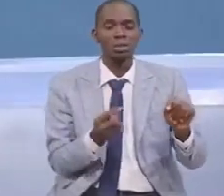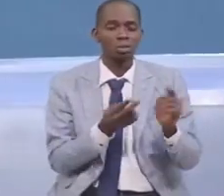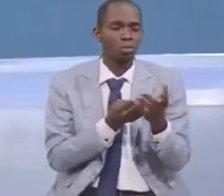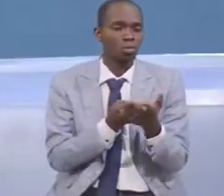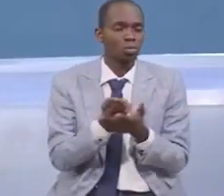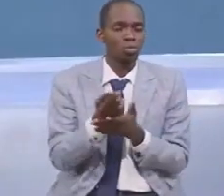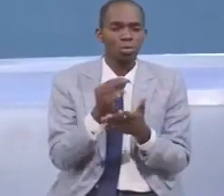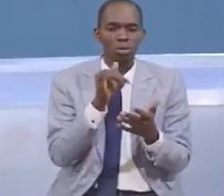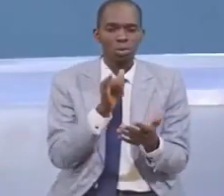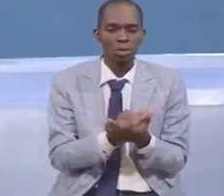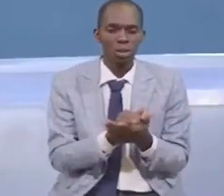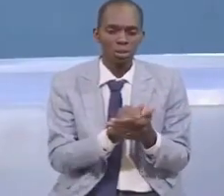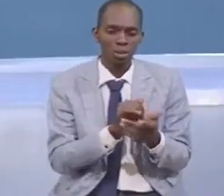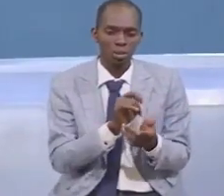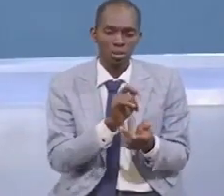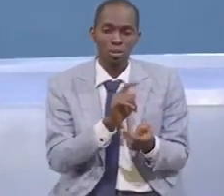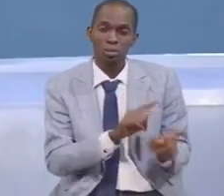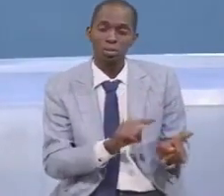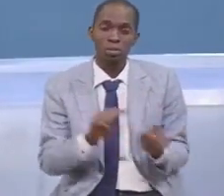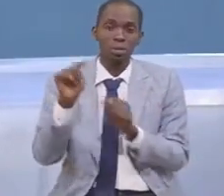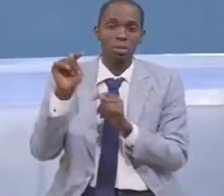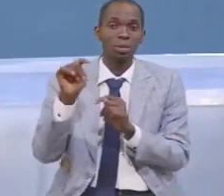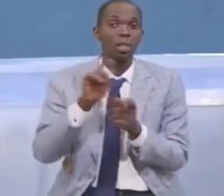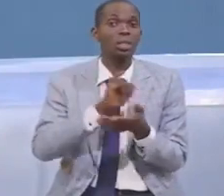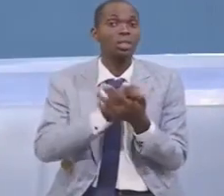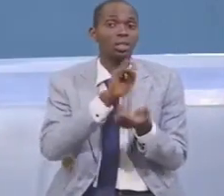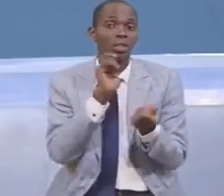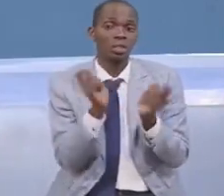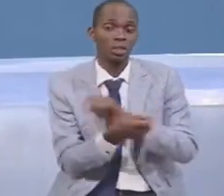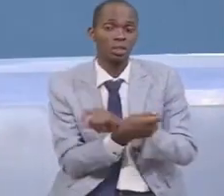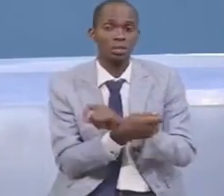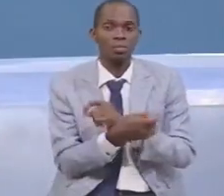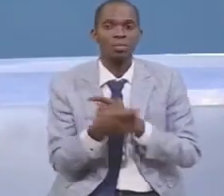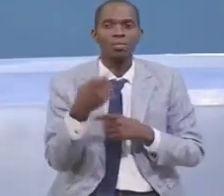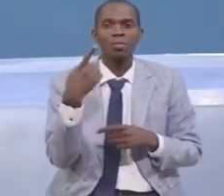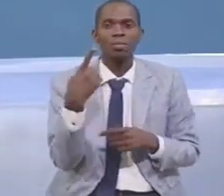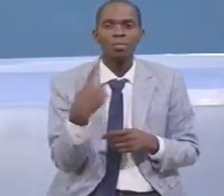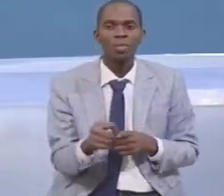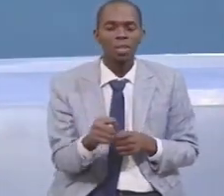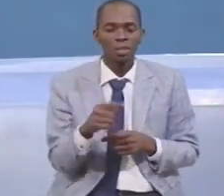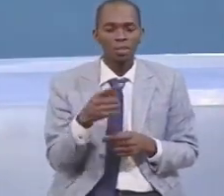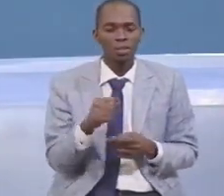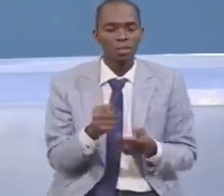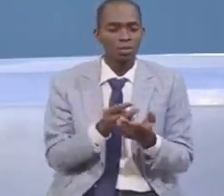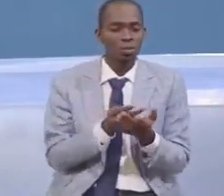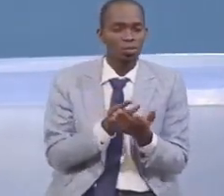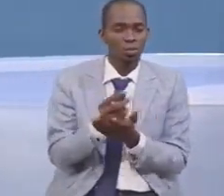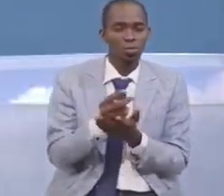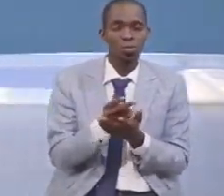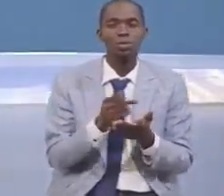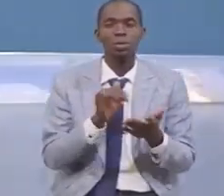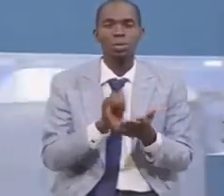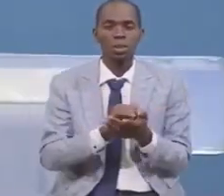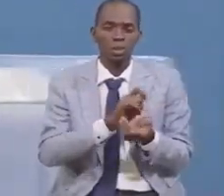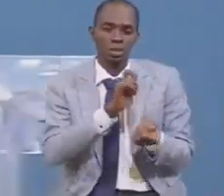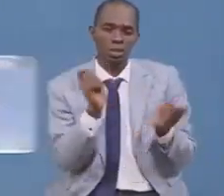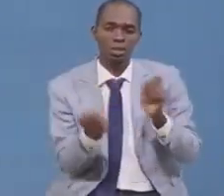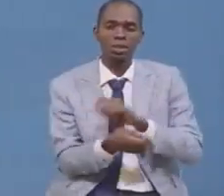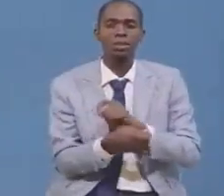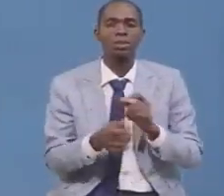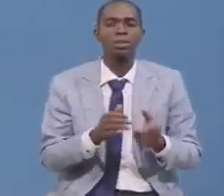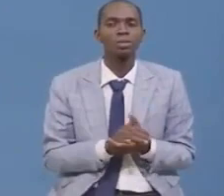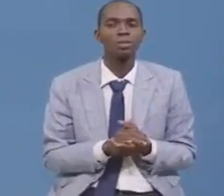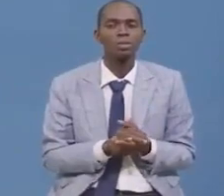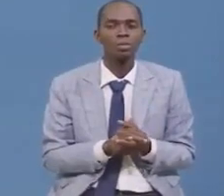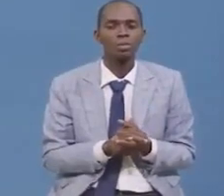నెరవేర్చడానికి. అలాగే ఈ సత్యమే నిరీక్షణను మనలోకి నడిపిస్తుంది. ద ట్రాన్స్లేట్స్, ఈ యొక్క సత్యమే మనల్ని బదిలీ